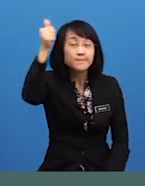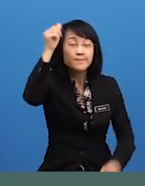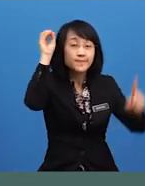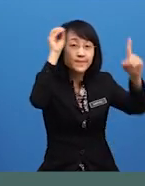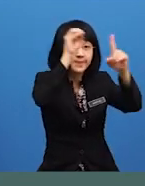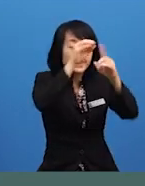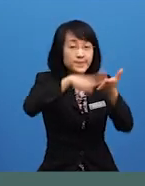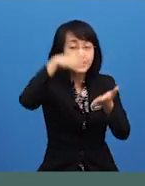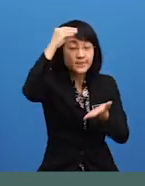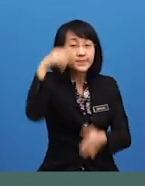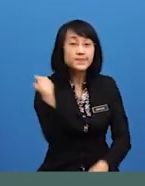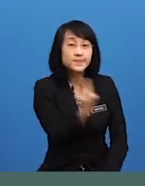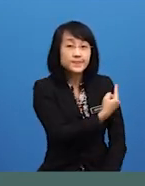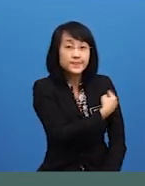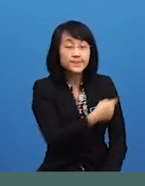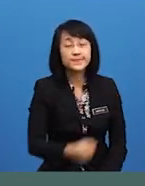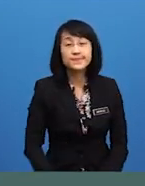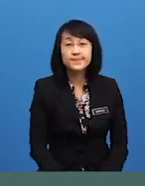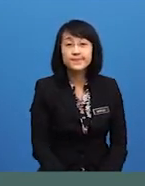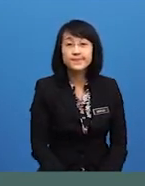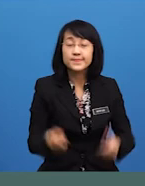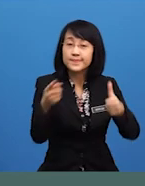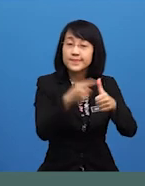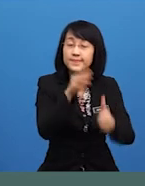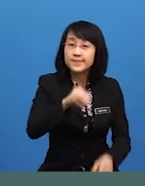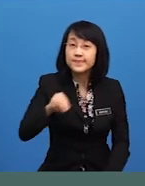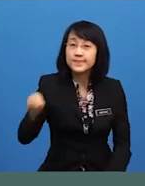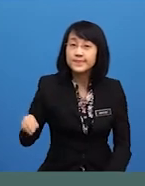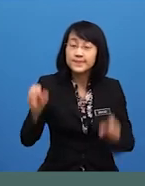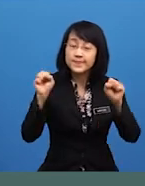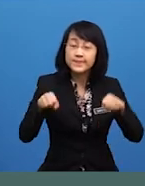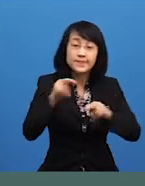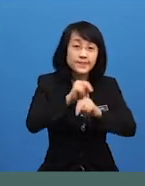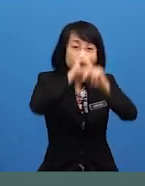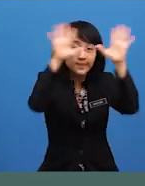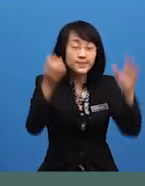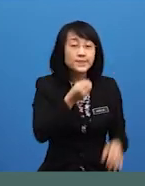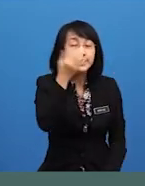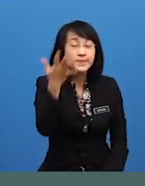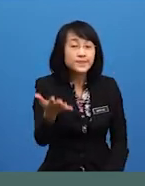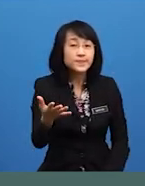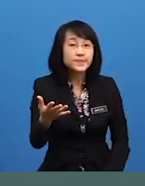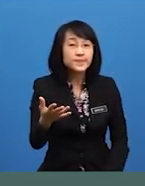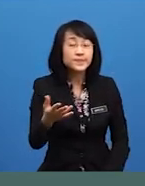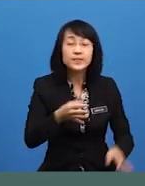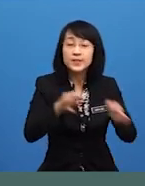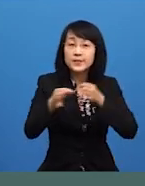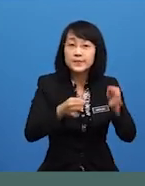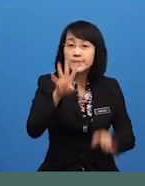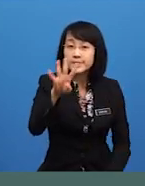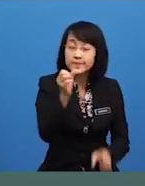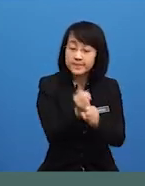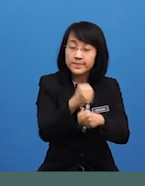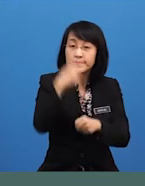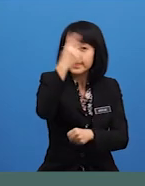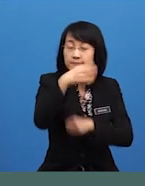kita, iaitu yang pertama, murid-murid dapat menyatakan dan menghuraikan empat bentuk muka